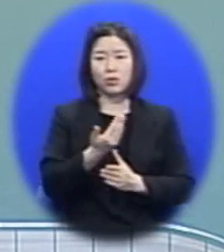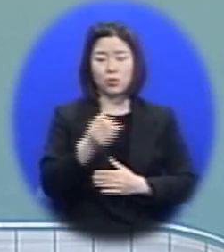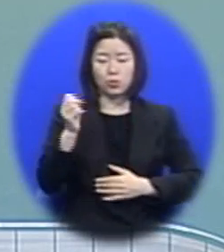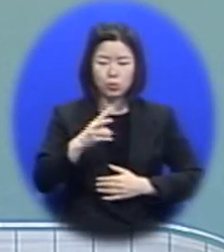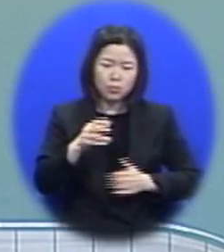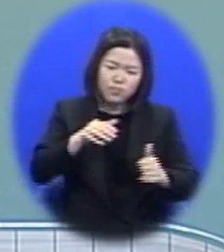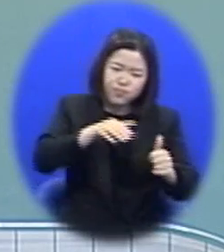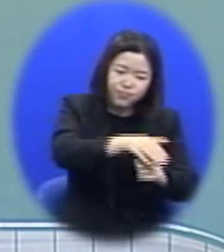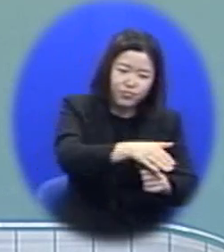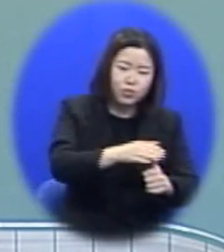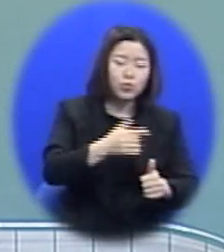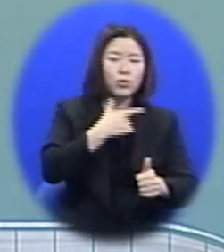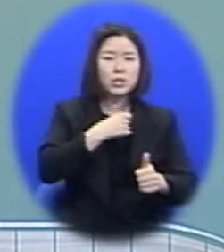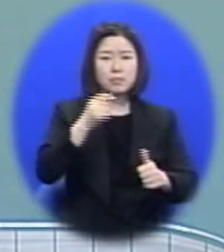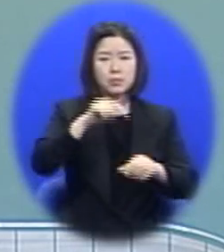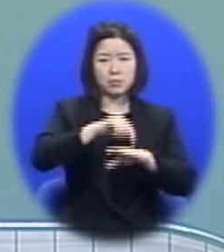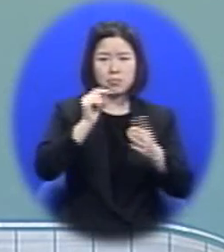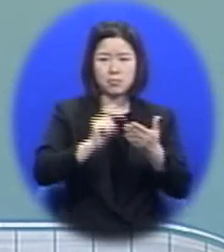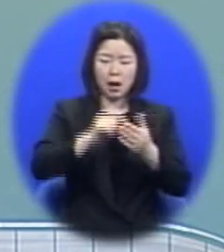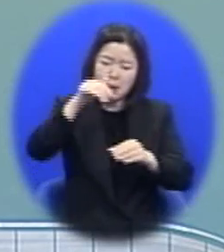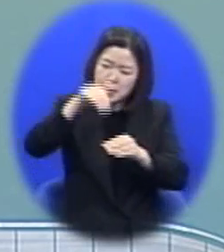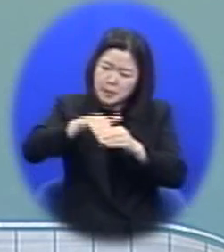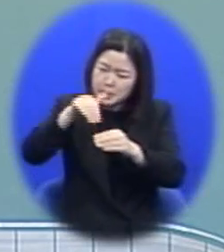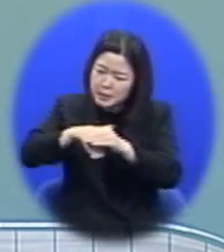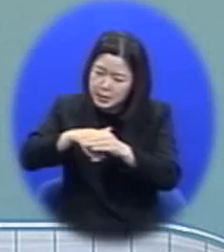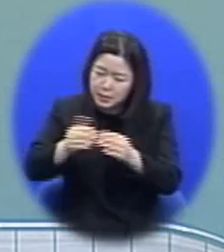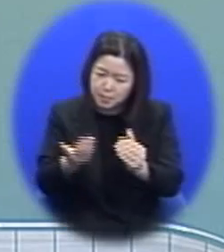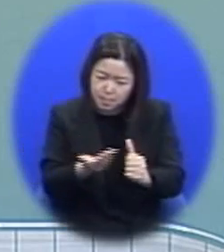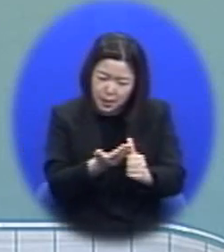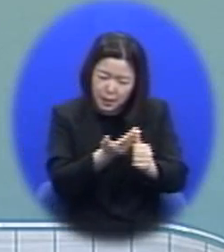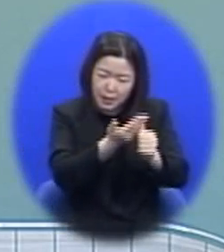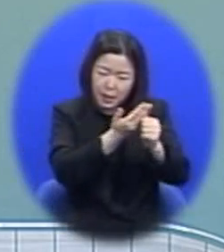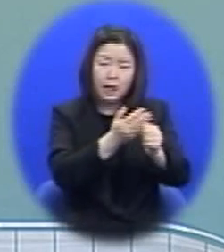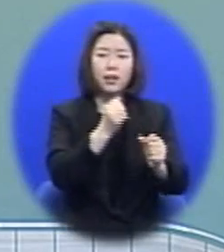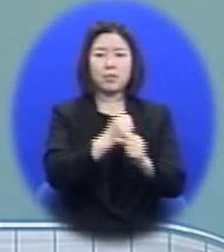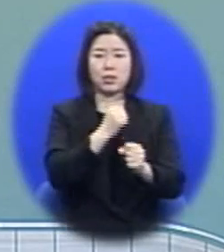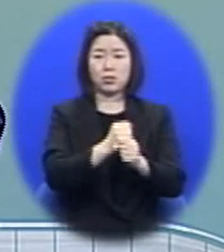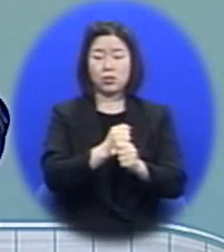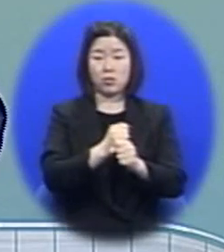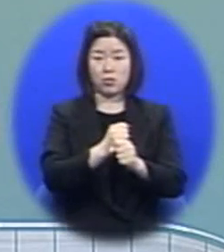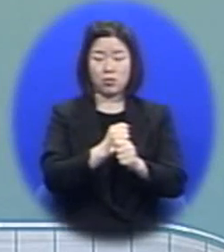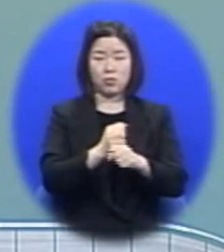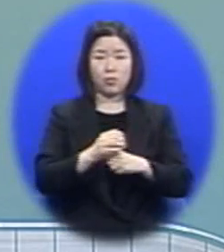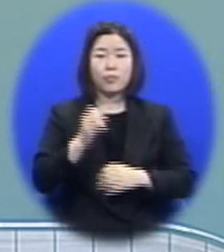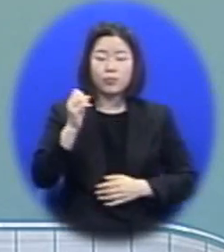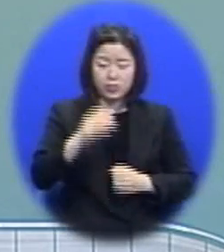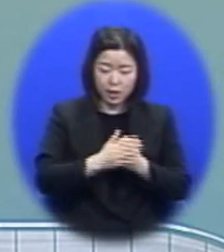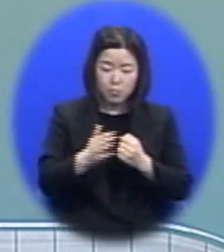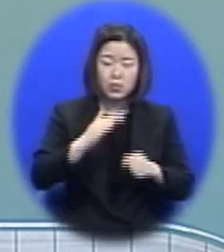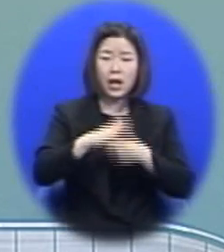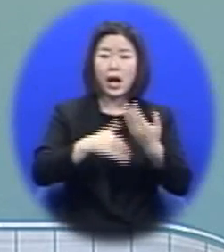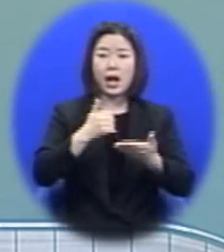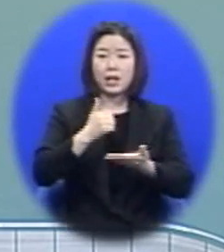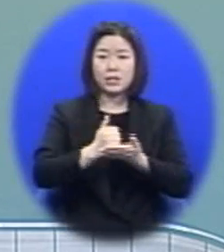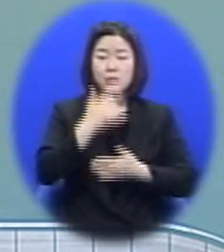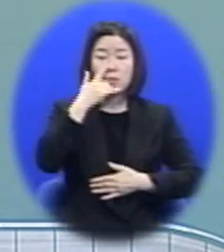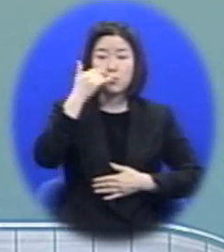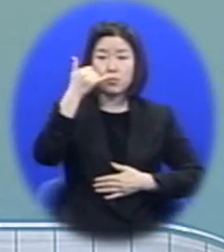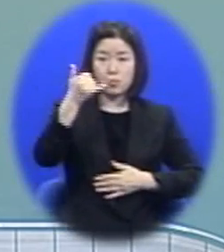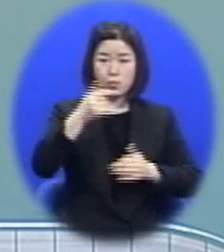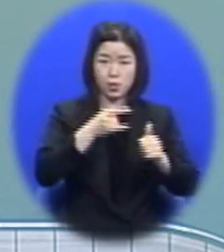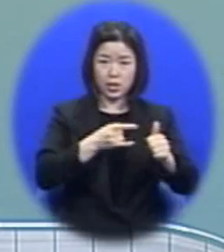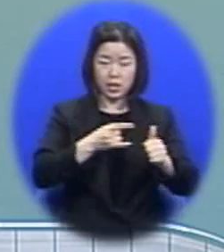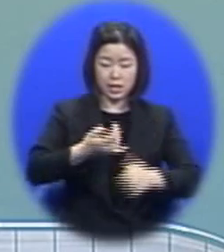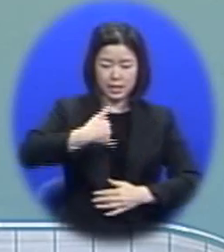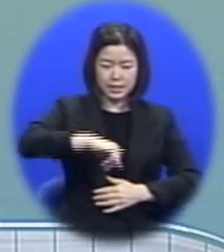마음이 우리 자녀들 마음속에 자라게 만드는 것입니다 그래서 하나님께서 부모에게 자녀를